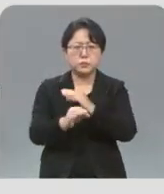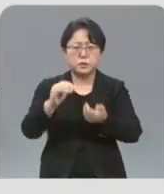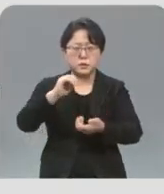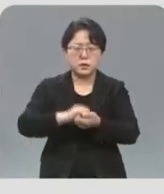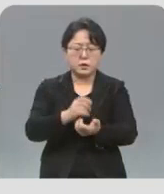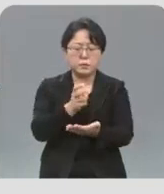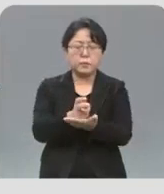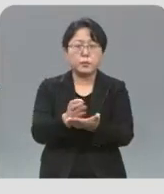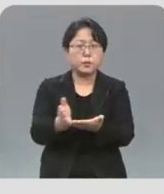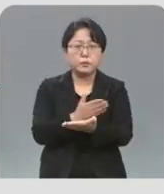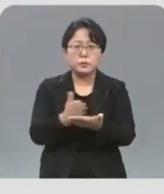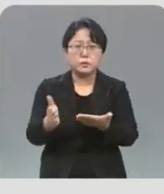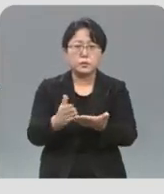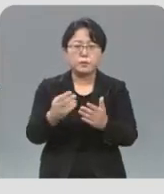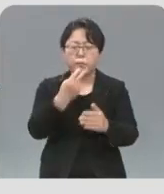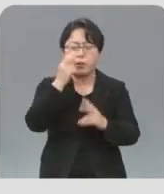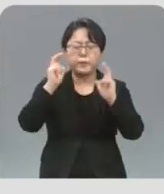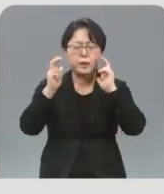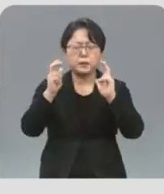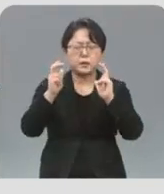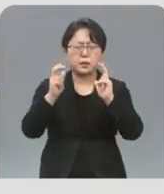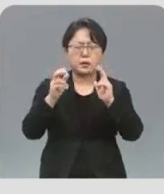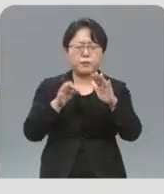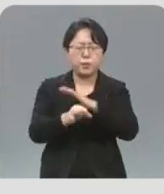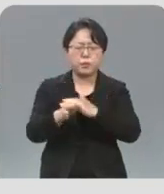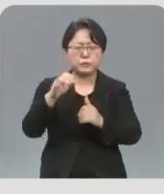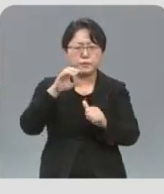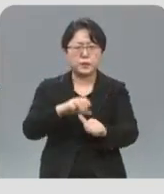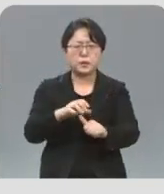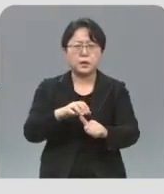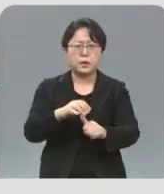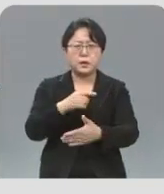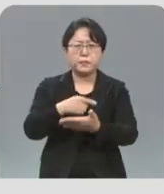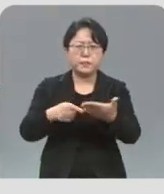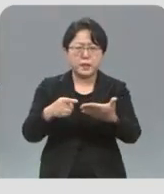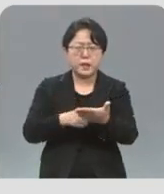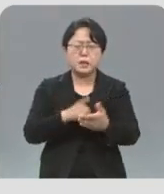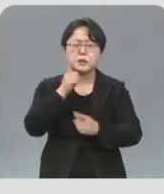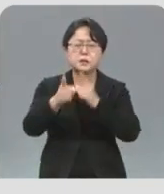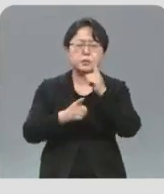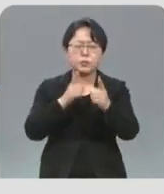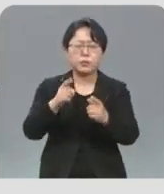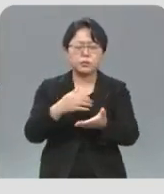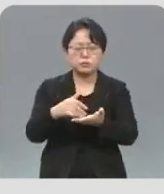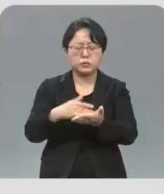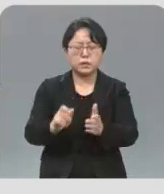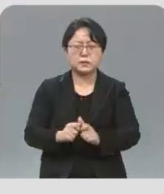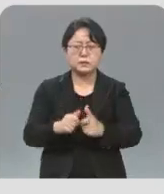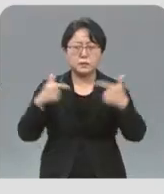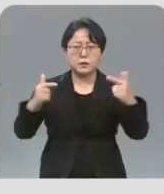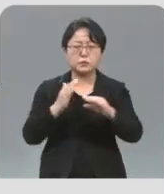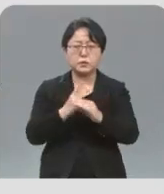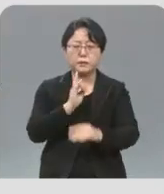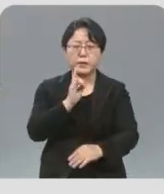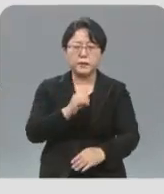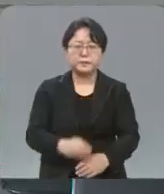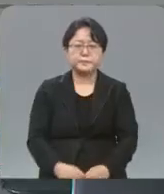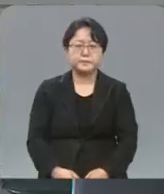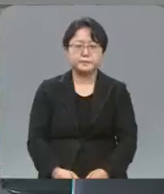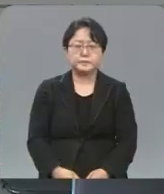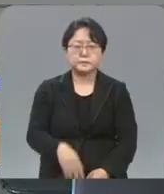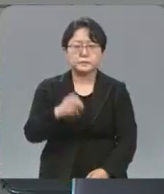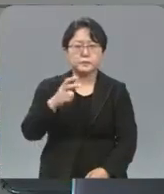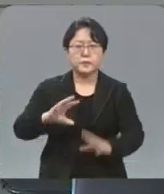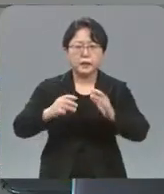내용이 없는데도 보험사가 보험 지급을 제한해 피해 구제 신청이 해마다 증가하고 있다고 밝혔습니다.